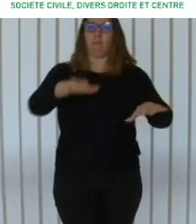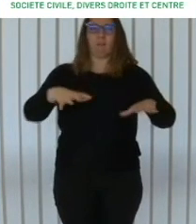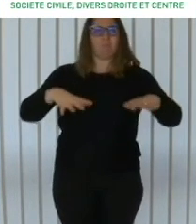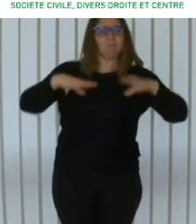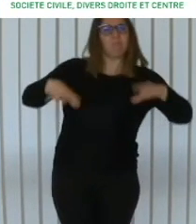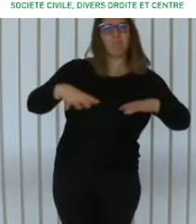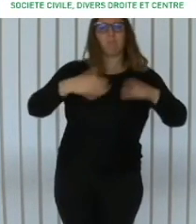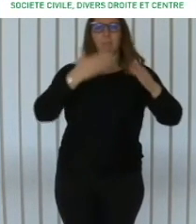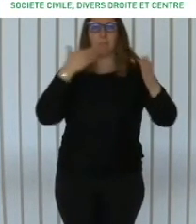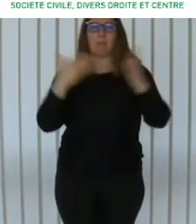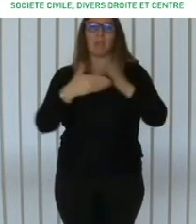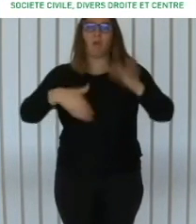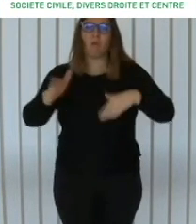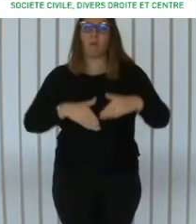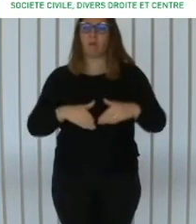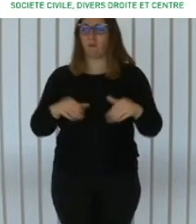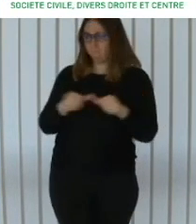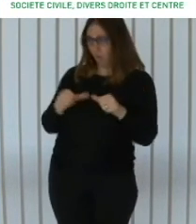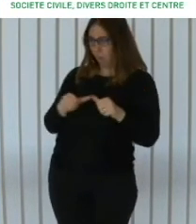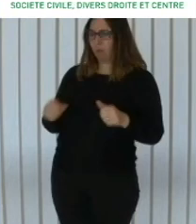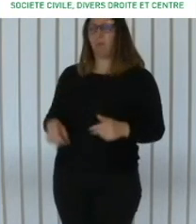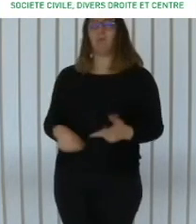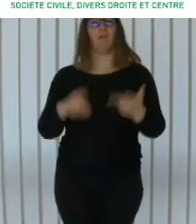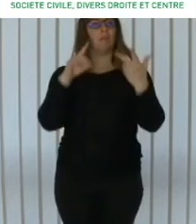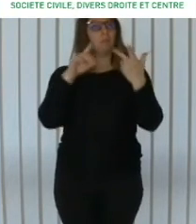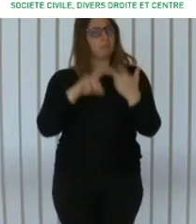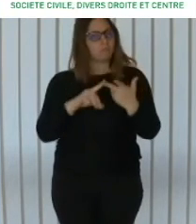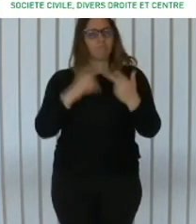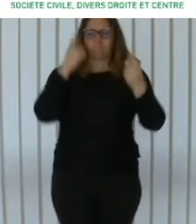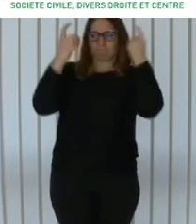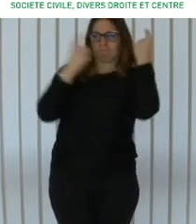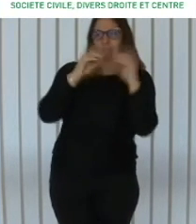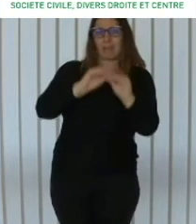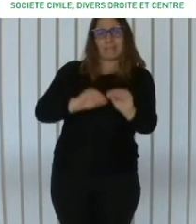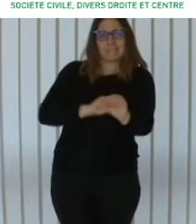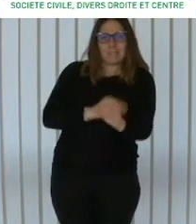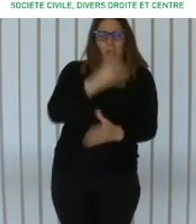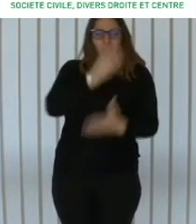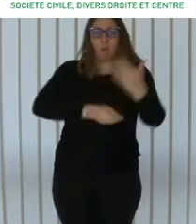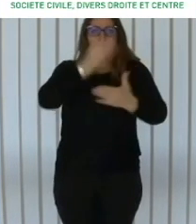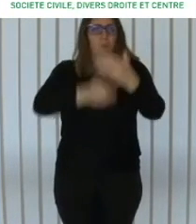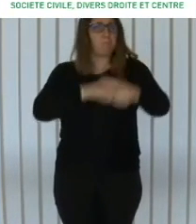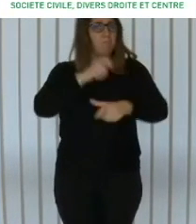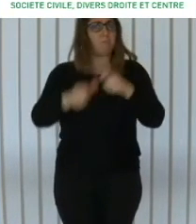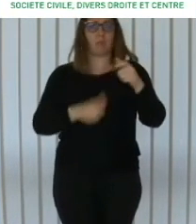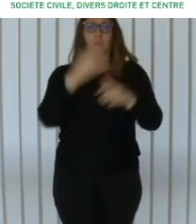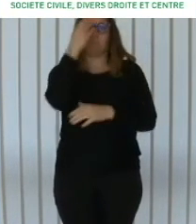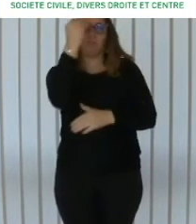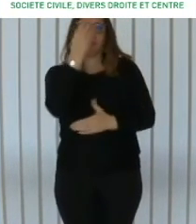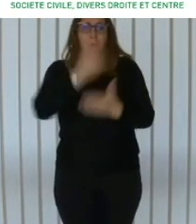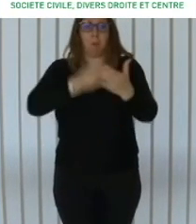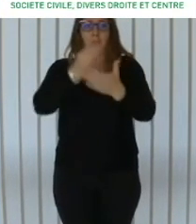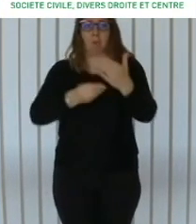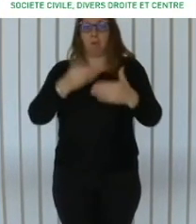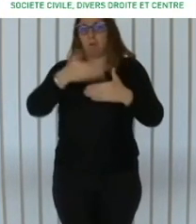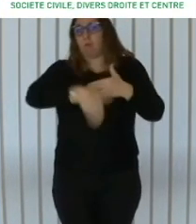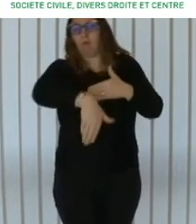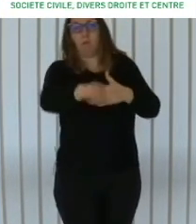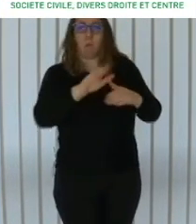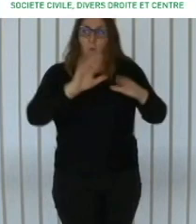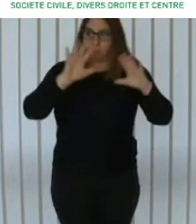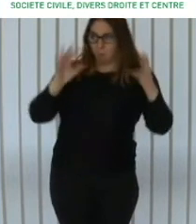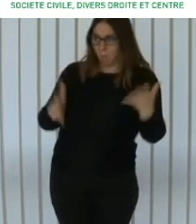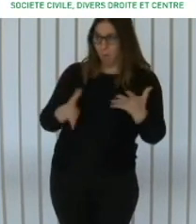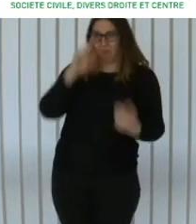le bon fonctionnement des écoles? Comment allez-vous anticiper les carences prévisibles de personnel pour les mois à venir afin d'assurer